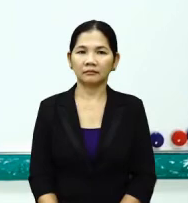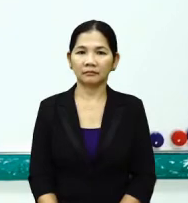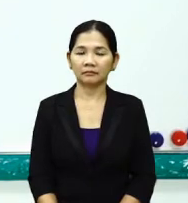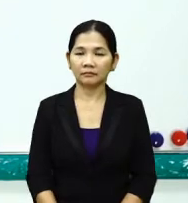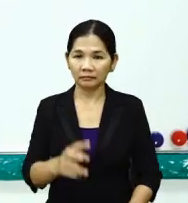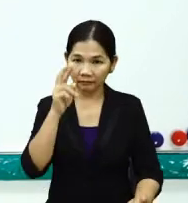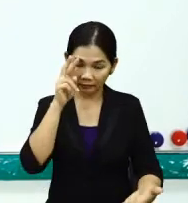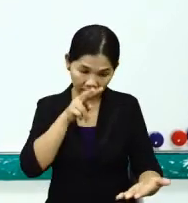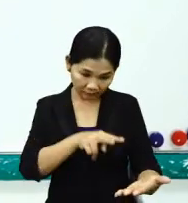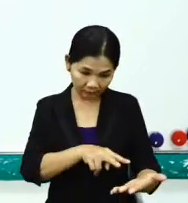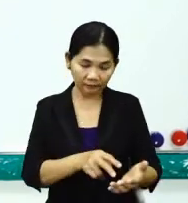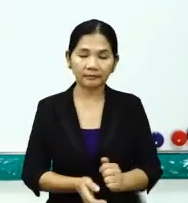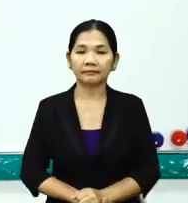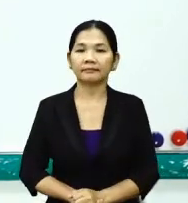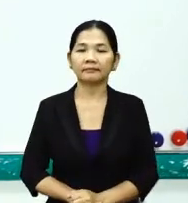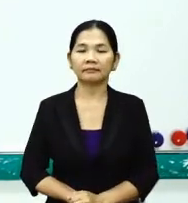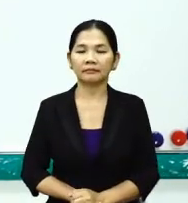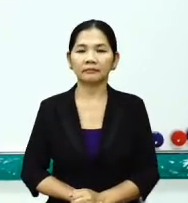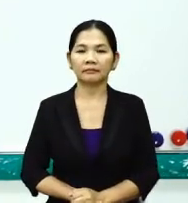Tropinet.